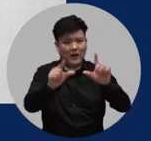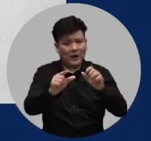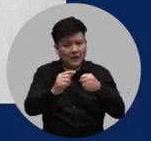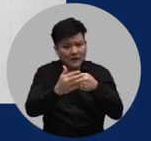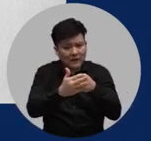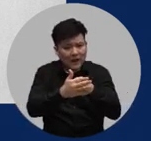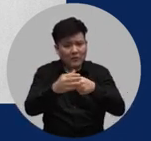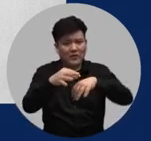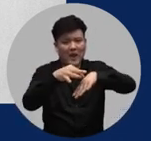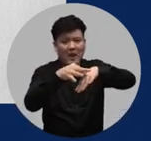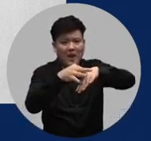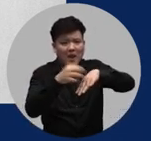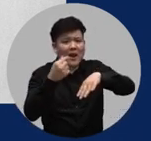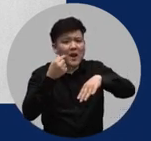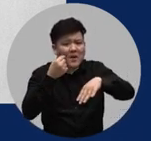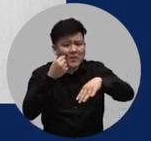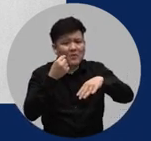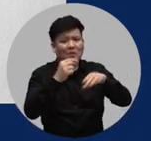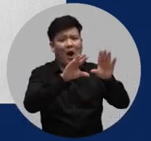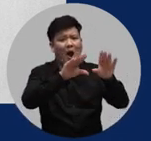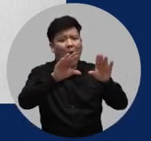피부가 말랑말랑하네.